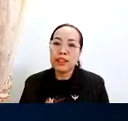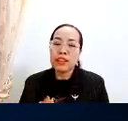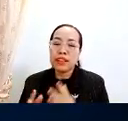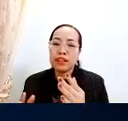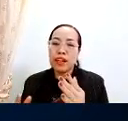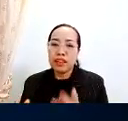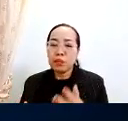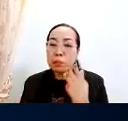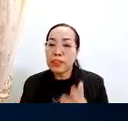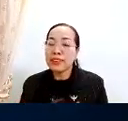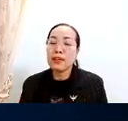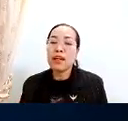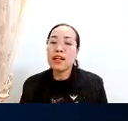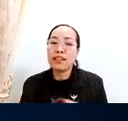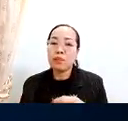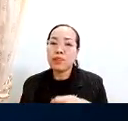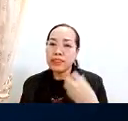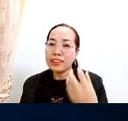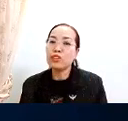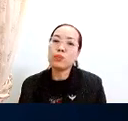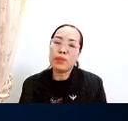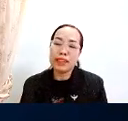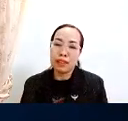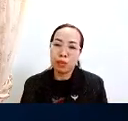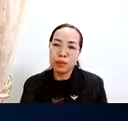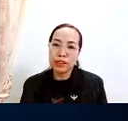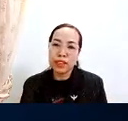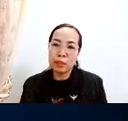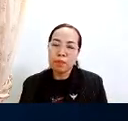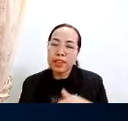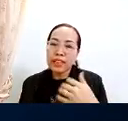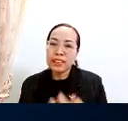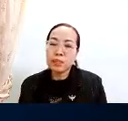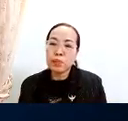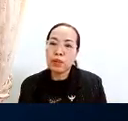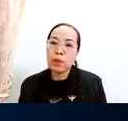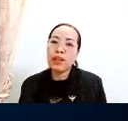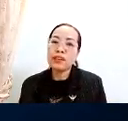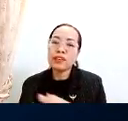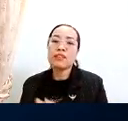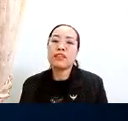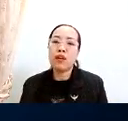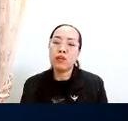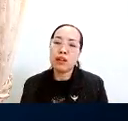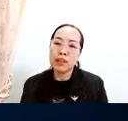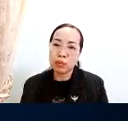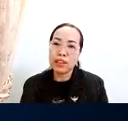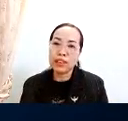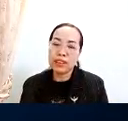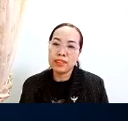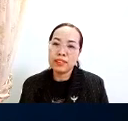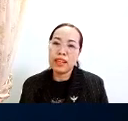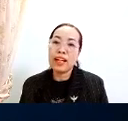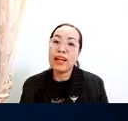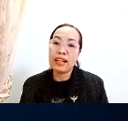phìa lời nếu pp năm hai đại dương chụp sẻ máy ca covid chả ca năm pp nó thấy cứ là hốt đọc bất phìa